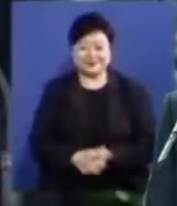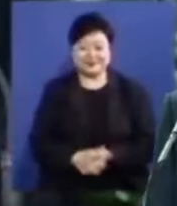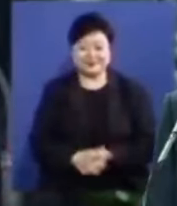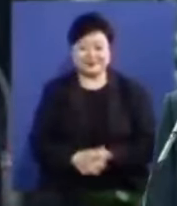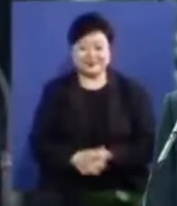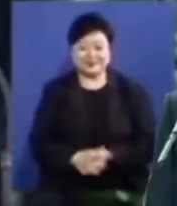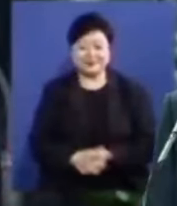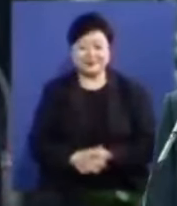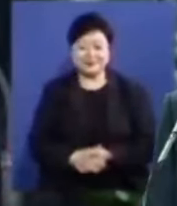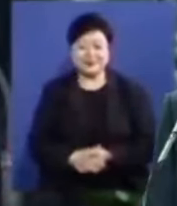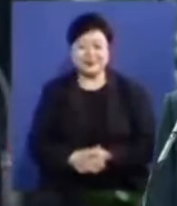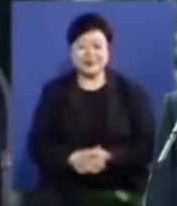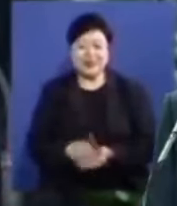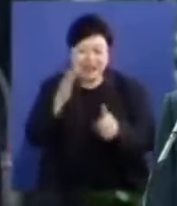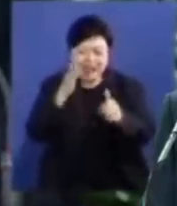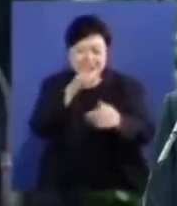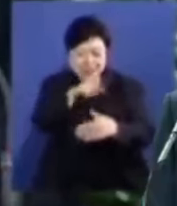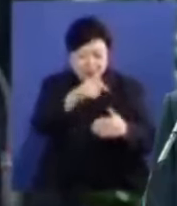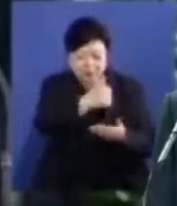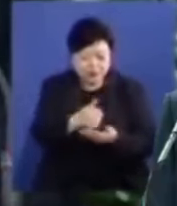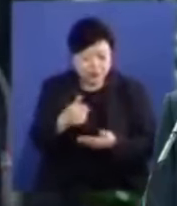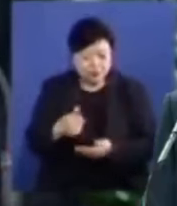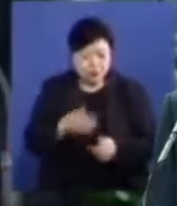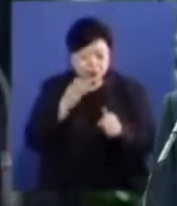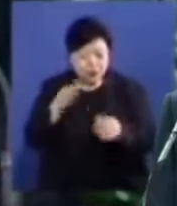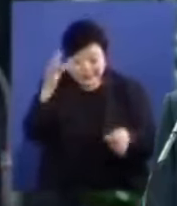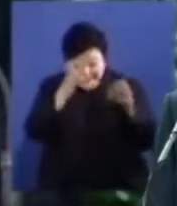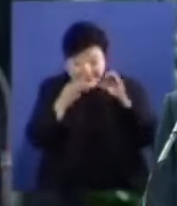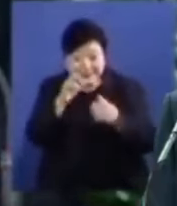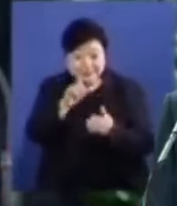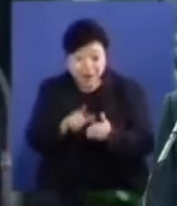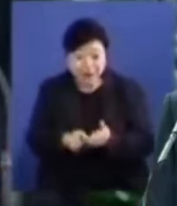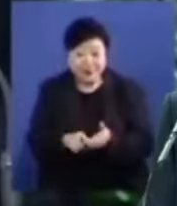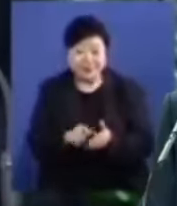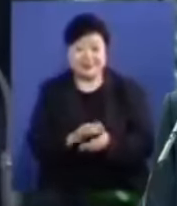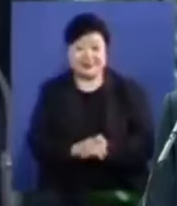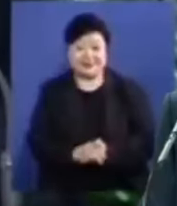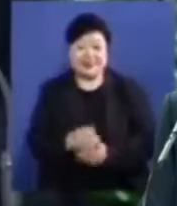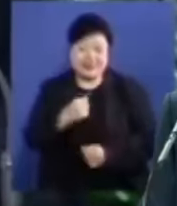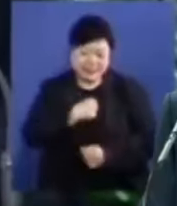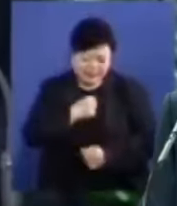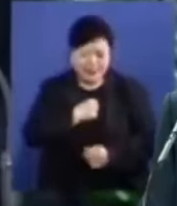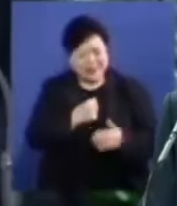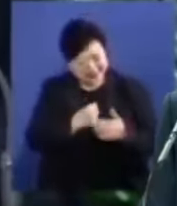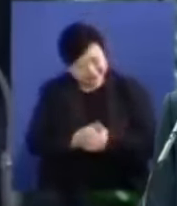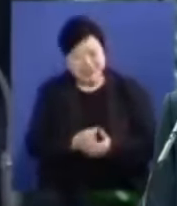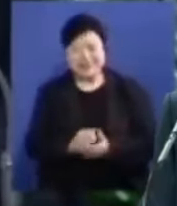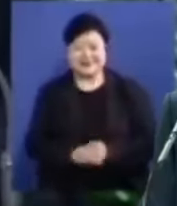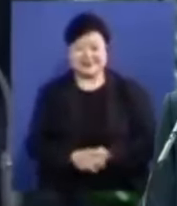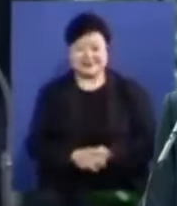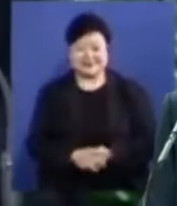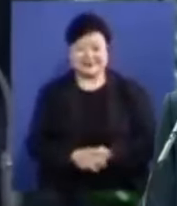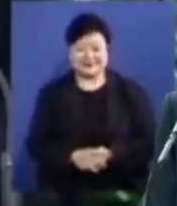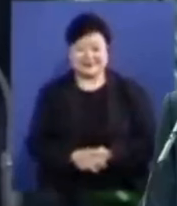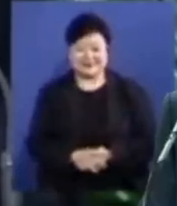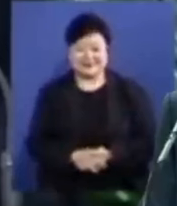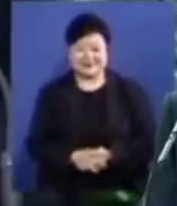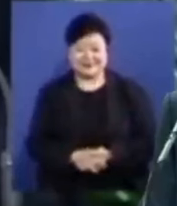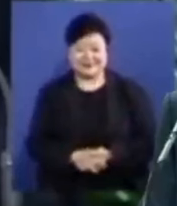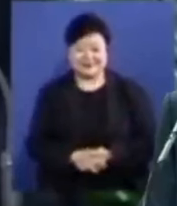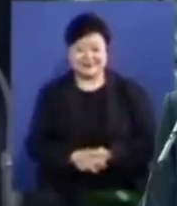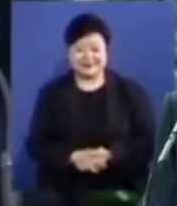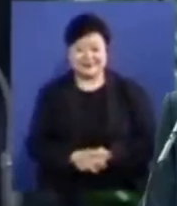그렇게 간절한 마음으로 주님을 구하고 찾는 사람은 답답하기 때문에 그런 것입니다.